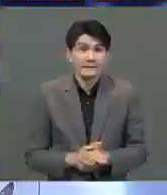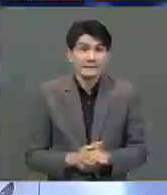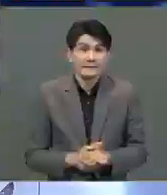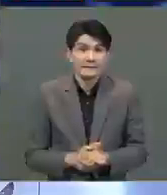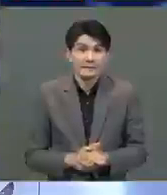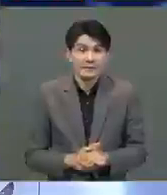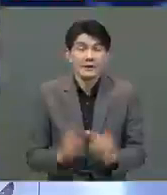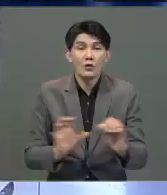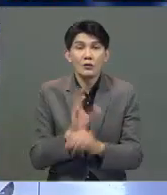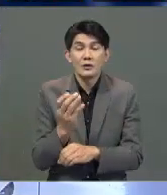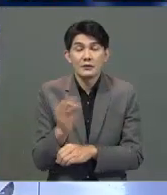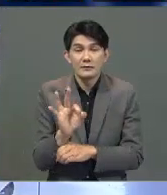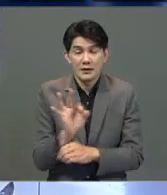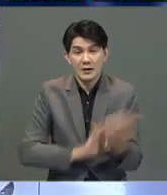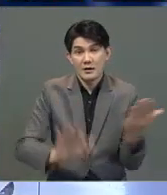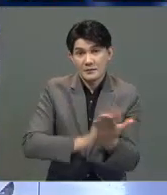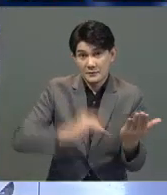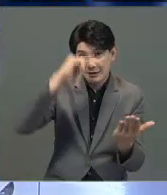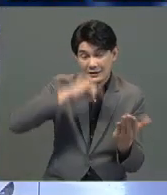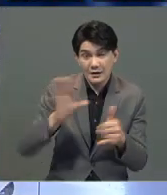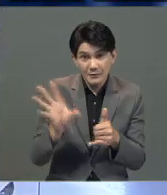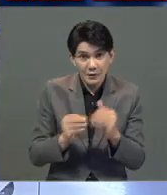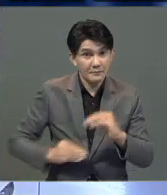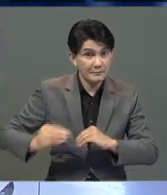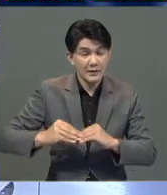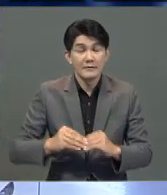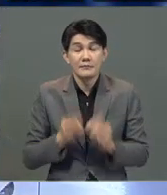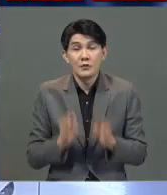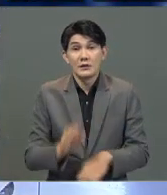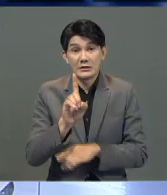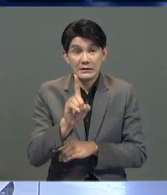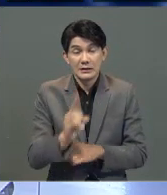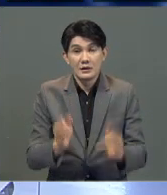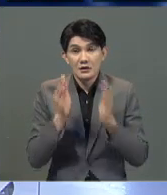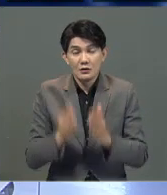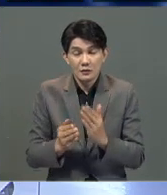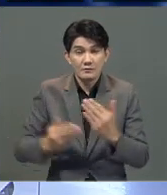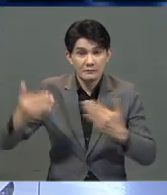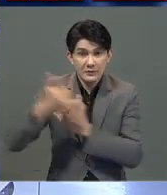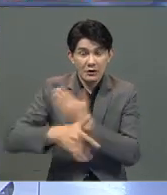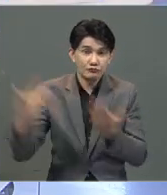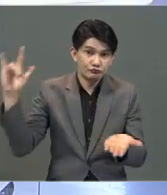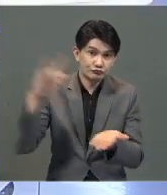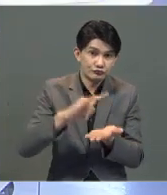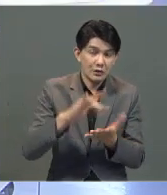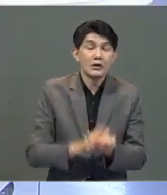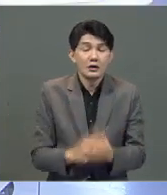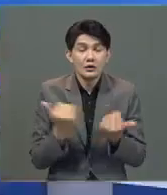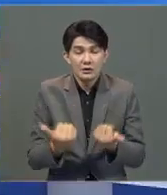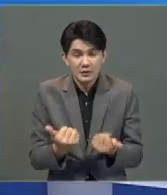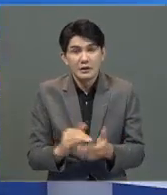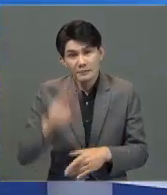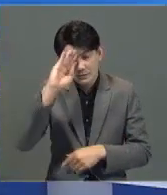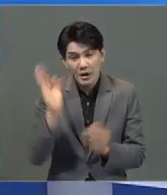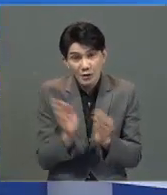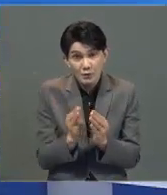แต่ก่อนสถานการณ์โควิชในประเทศลาววันนี้นะมีผู้ติดเชื้อเพิ่มขึ้น 1คนซึ่งเป็นผู้ที่เดินทางมาจากต่างประเทศค่ะก็ทำให้